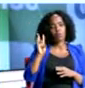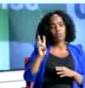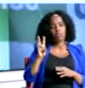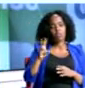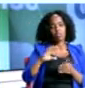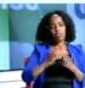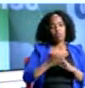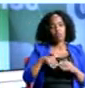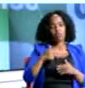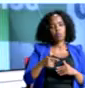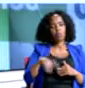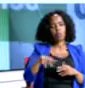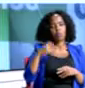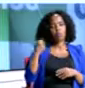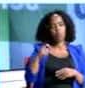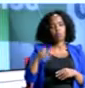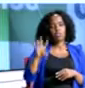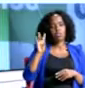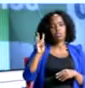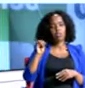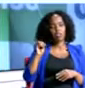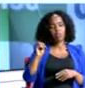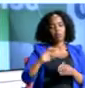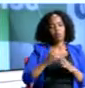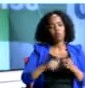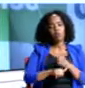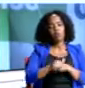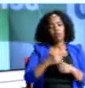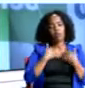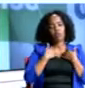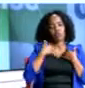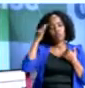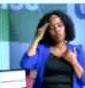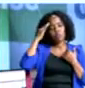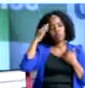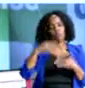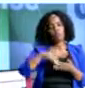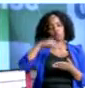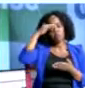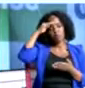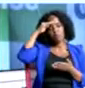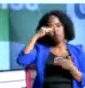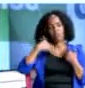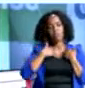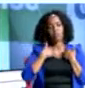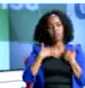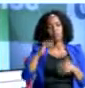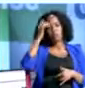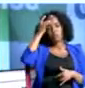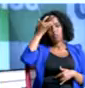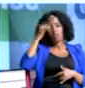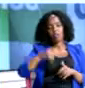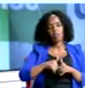tberama berakure segel ja temerra yelqabe namote hoba akjuru nibe kema ega kenerra berum siworen nijira tibin akesi